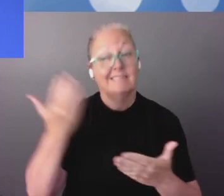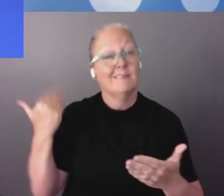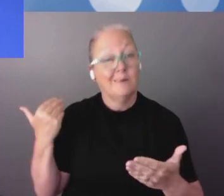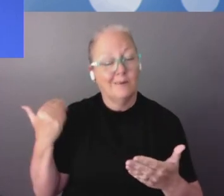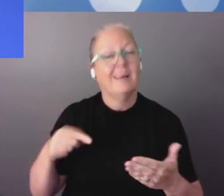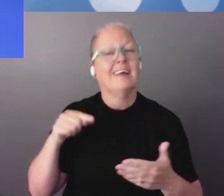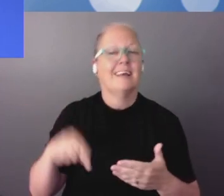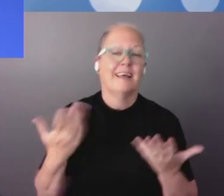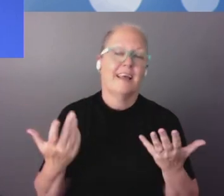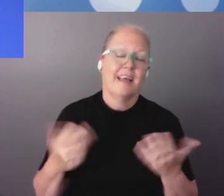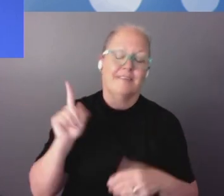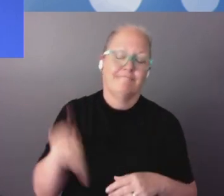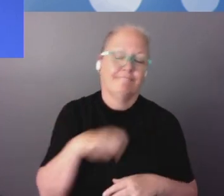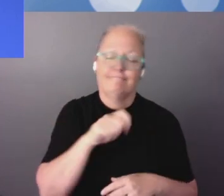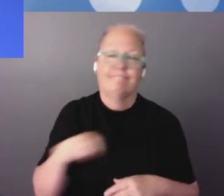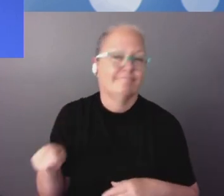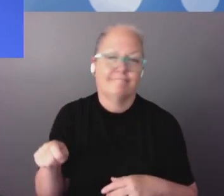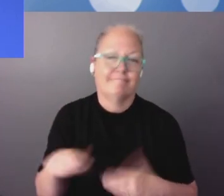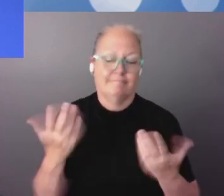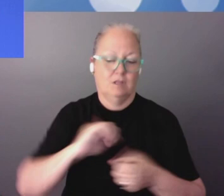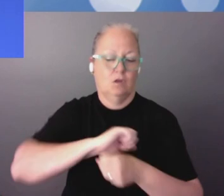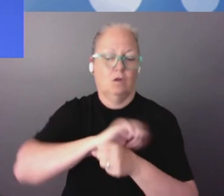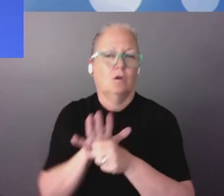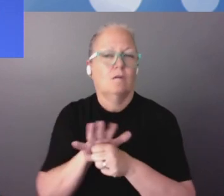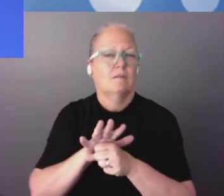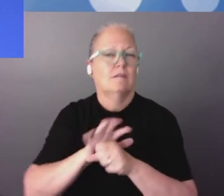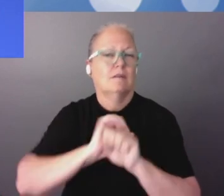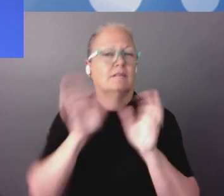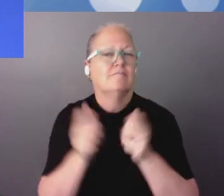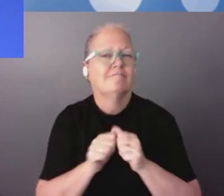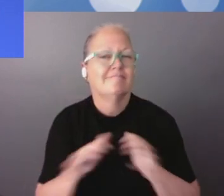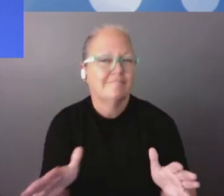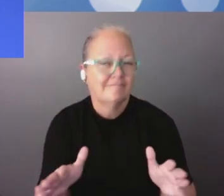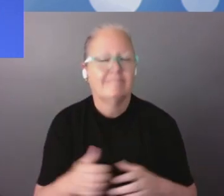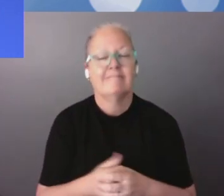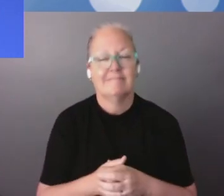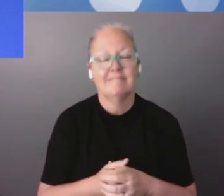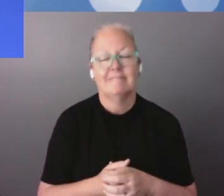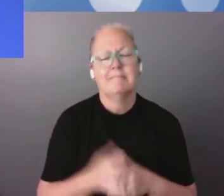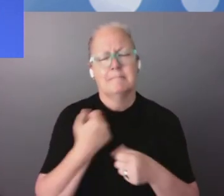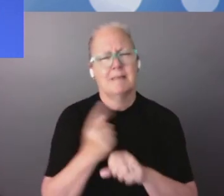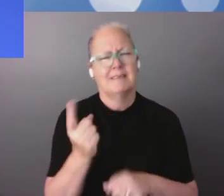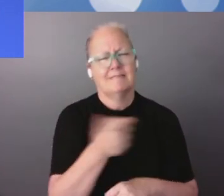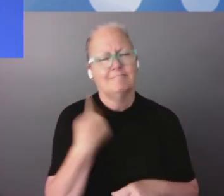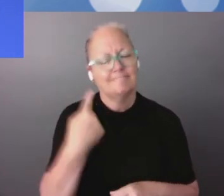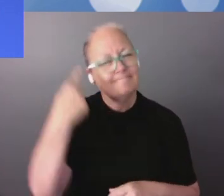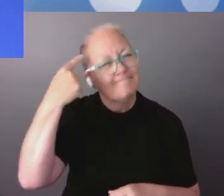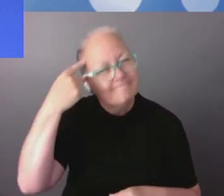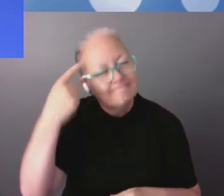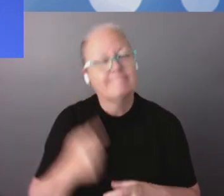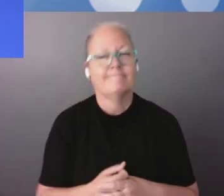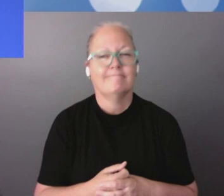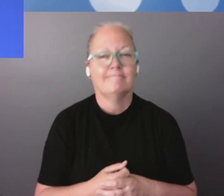伤害。同时我们也开始 很多数字的解决方案，我们